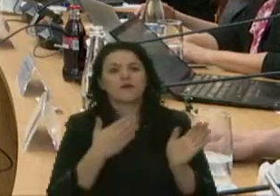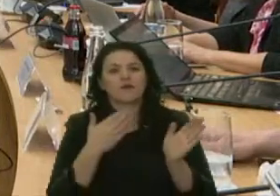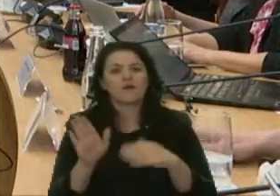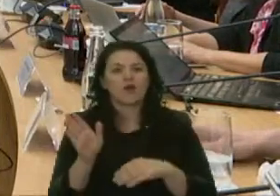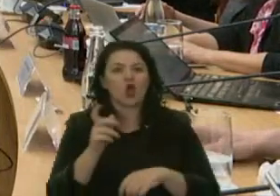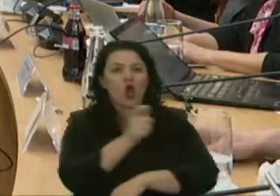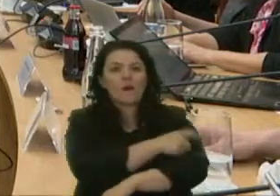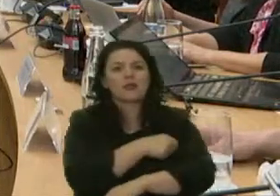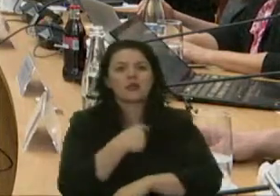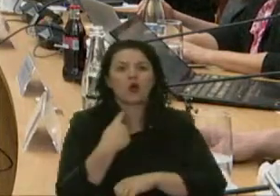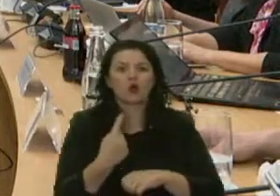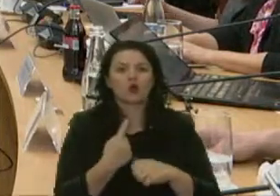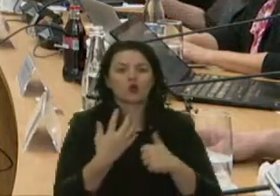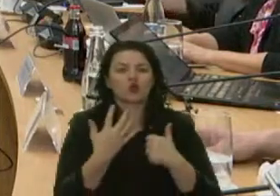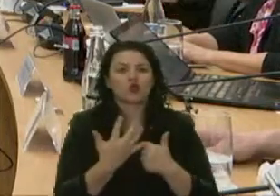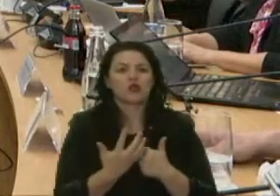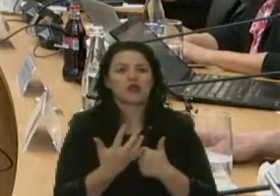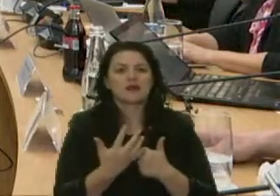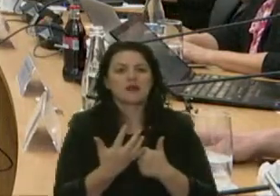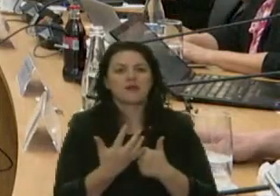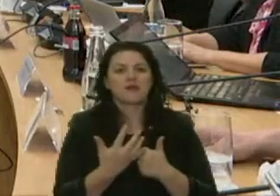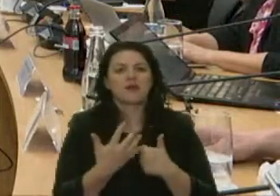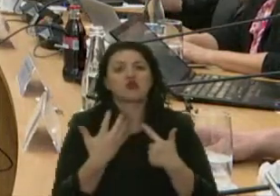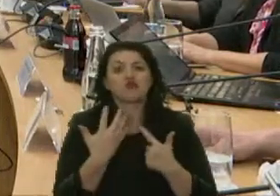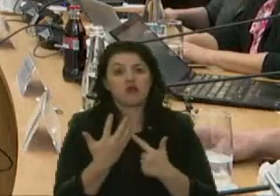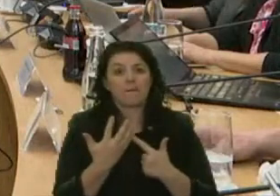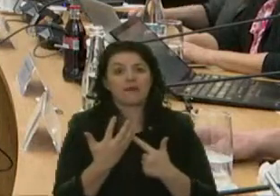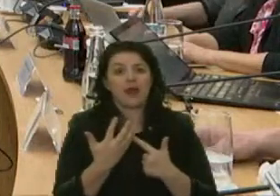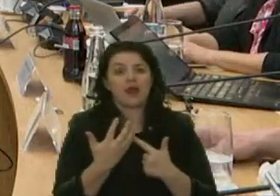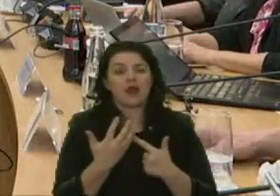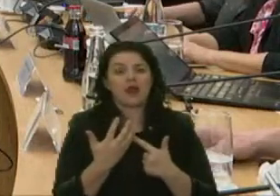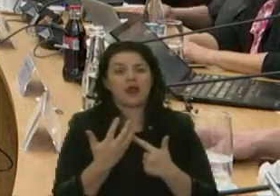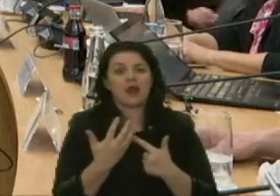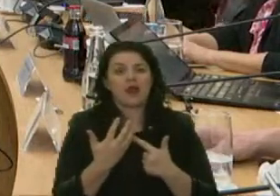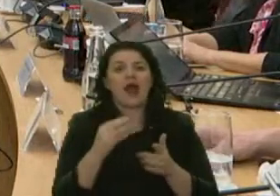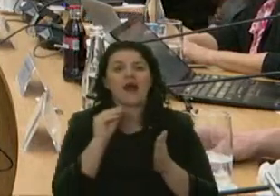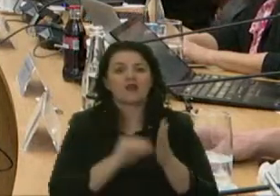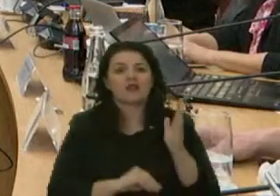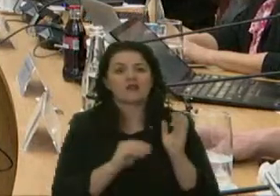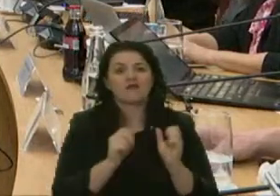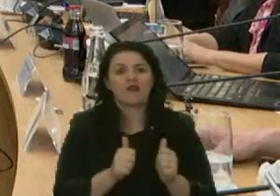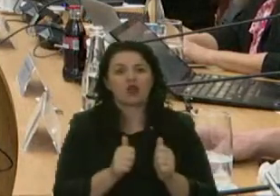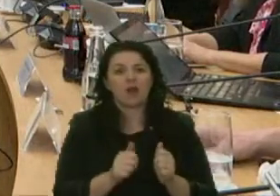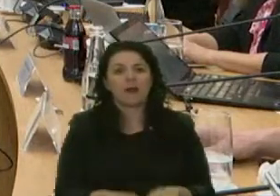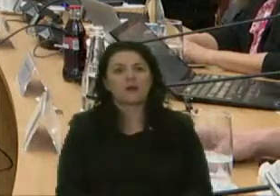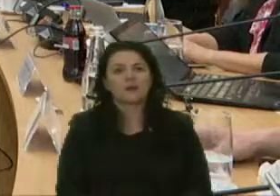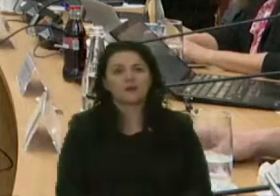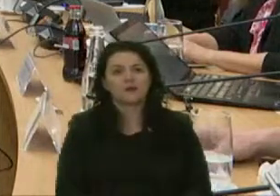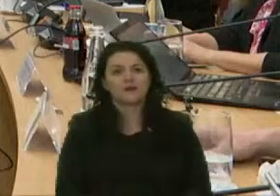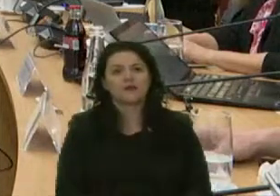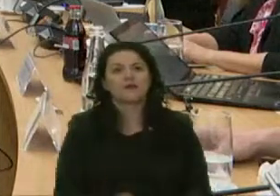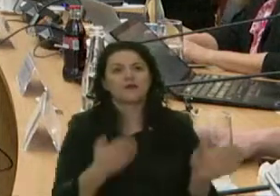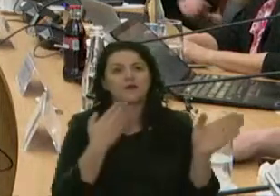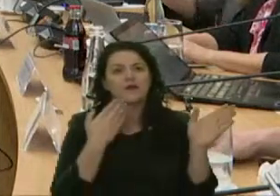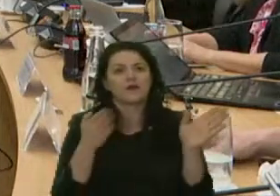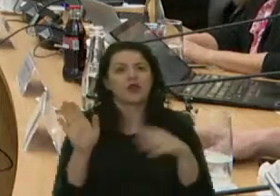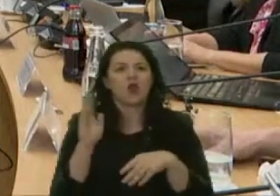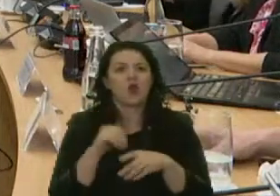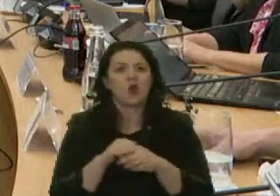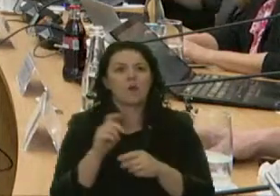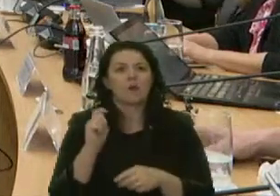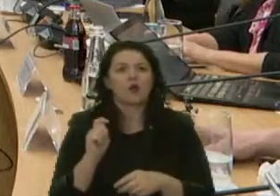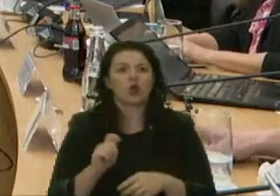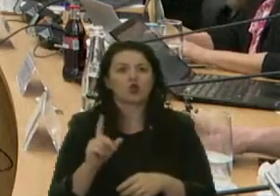6 Comisia 6e aviz favorabil Comisia 7 Comisia 7 aviz favorabil supun la vot proiectul